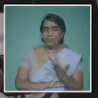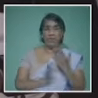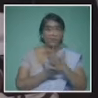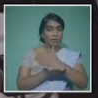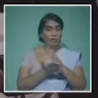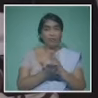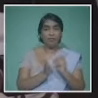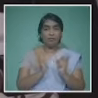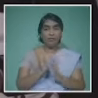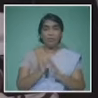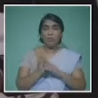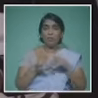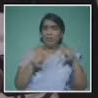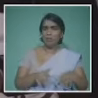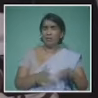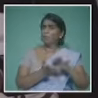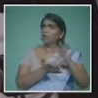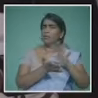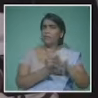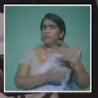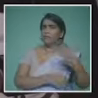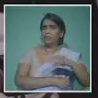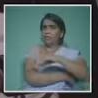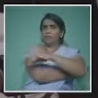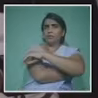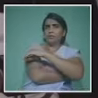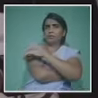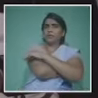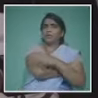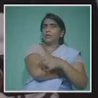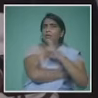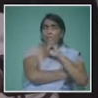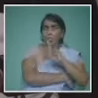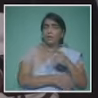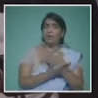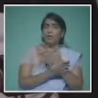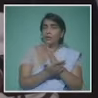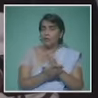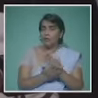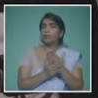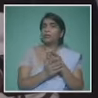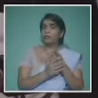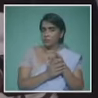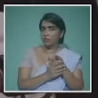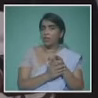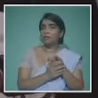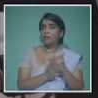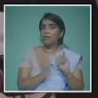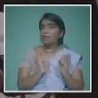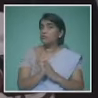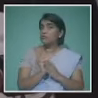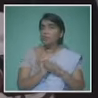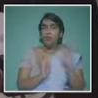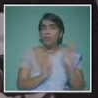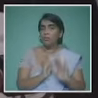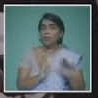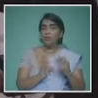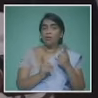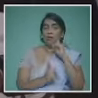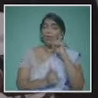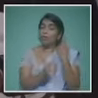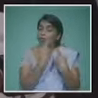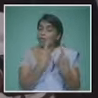නීර්ණ කමිටුවක් දැනටමපත් කරලා තියෙනවා. එතුමාටපත් කරන්න පුළුවන් සීමා නීර්ණ කමිටුවක් නෙමෙයි